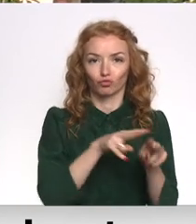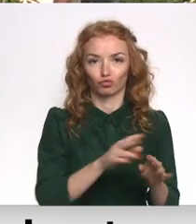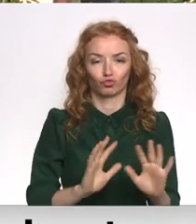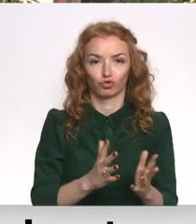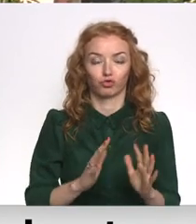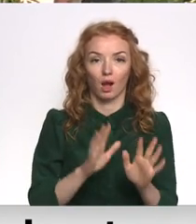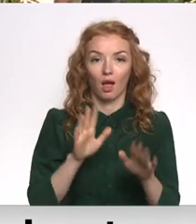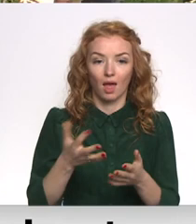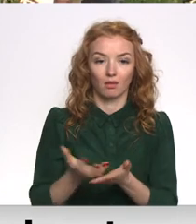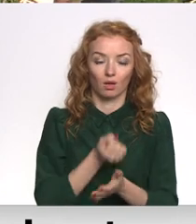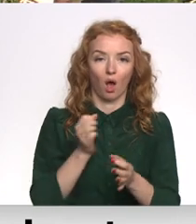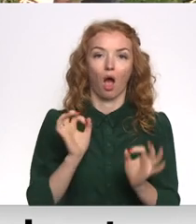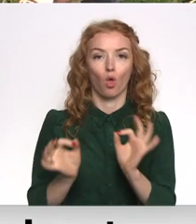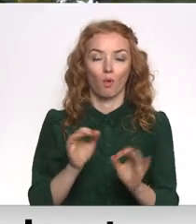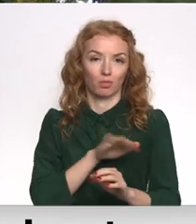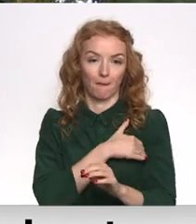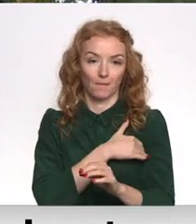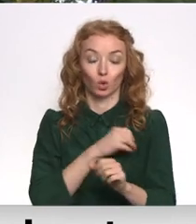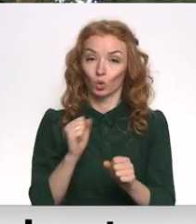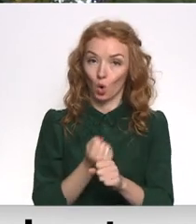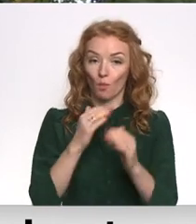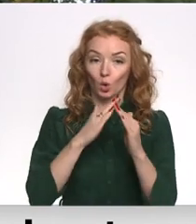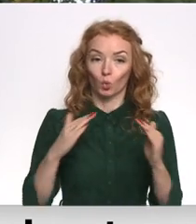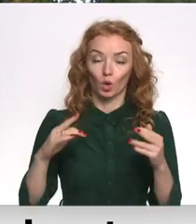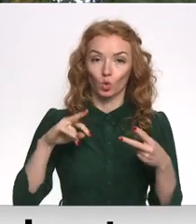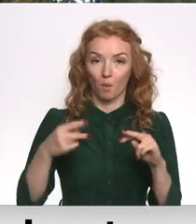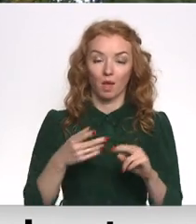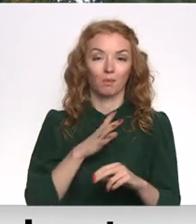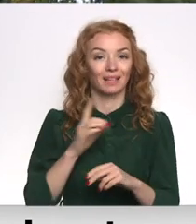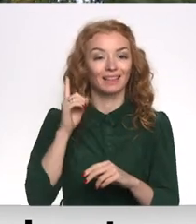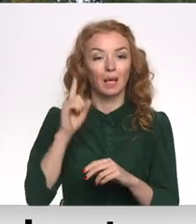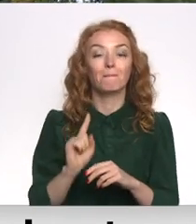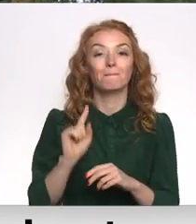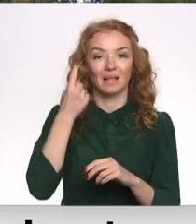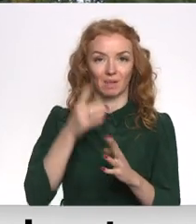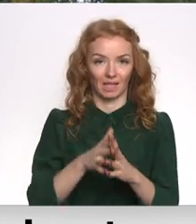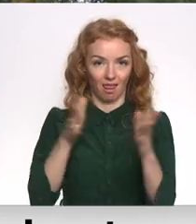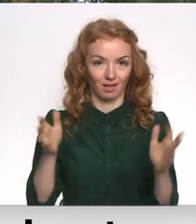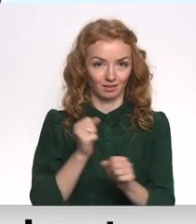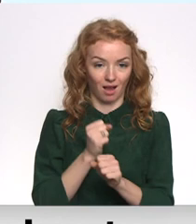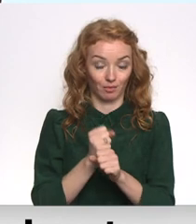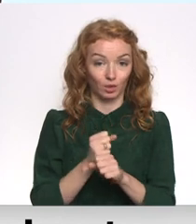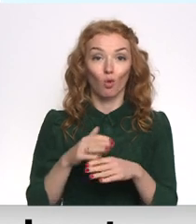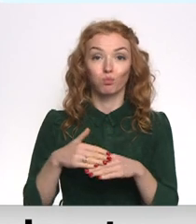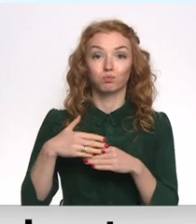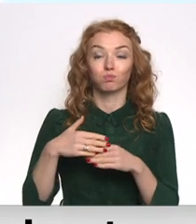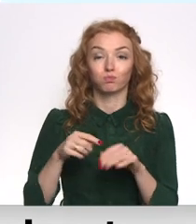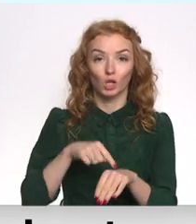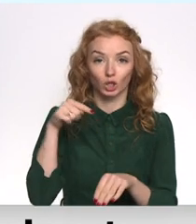sildītāji, lai sasniegtu vajadzīgo temperatūru. Tomēr jumta nomaiņa bijusi tikai pirmais lielākais darbs, jo priekšstats